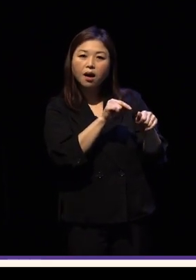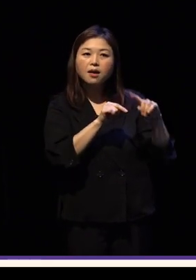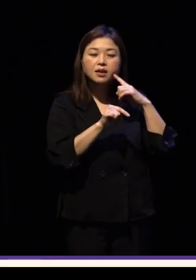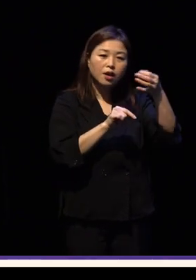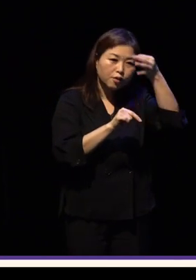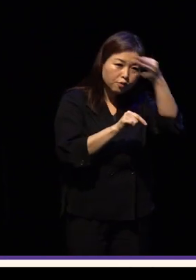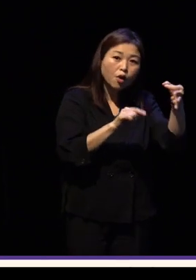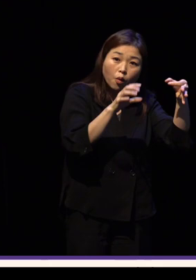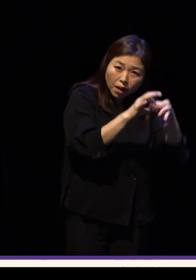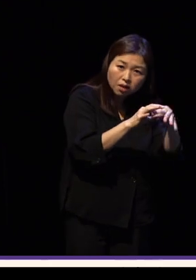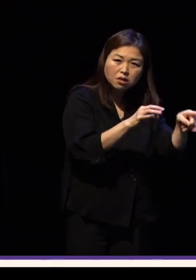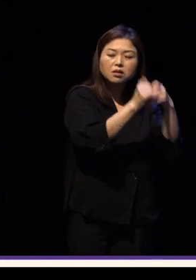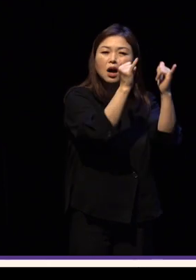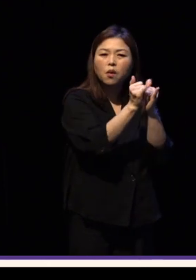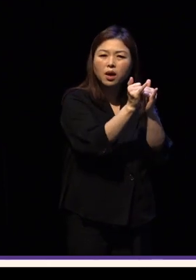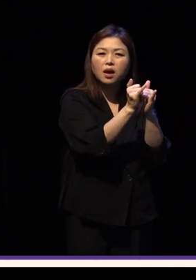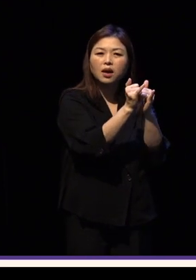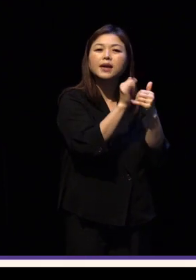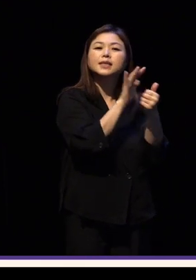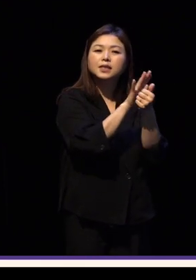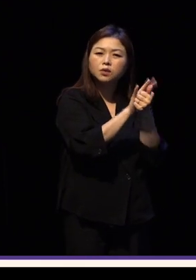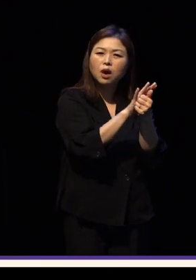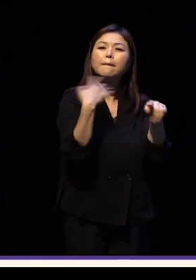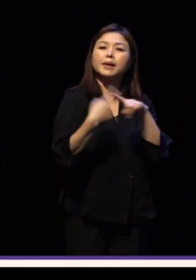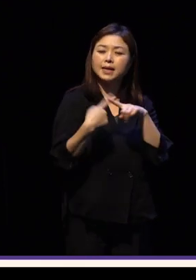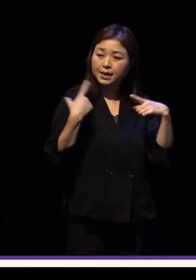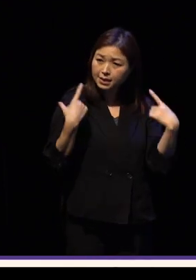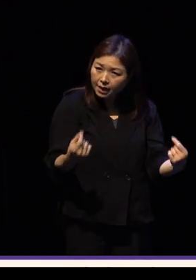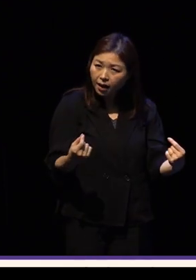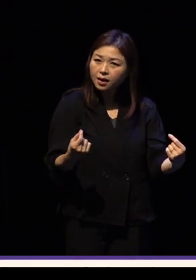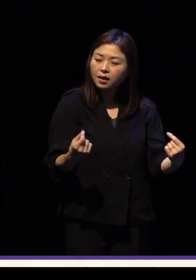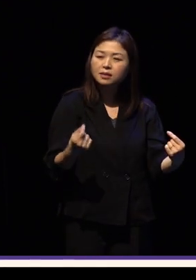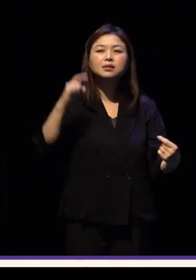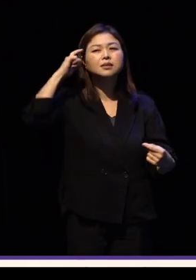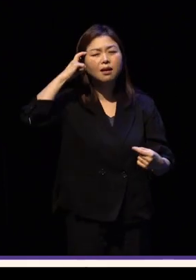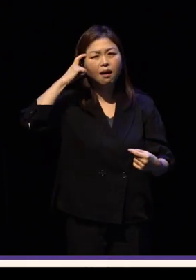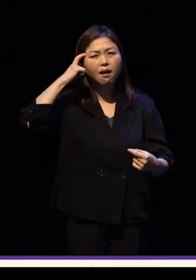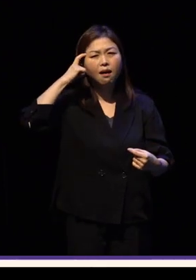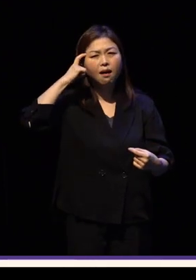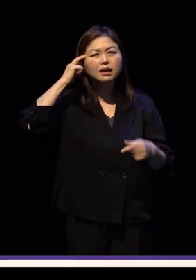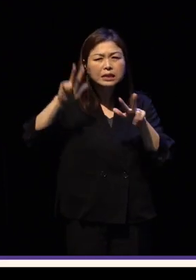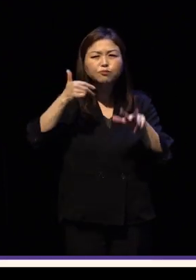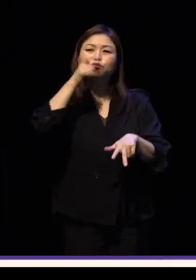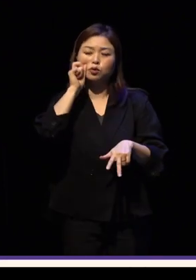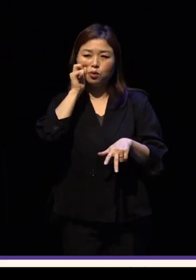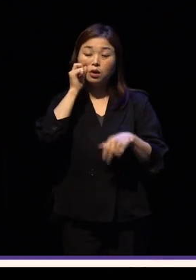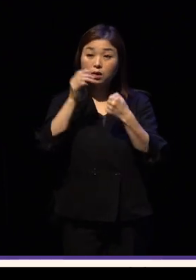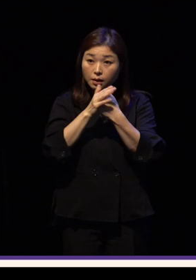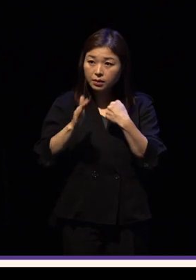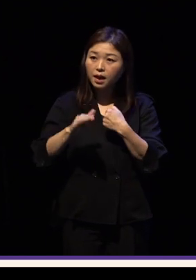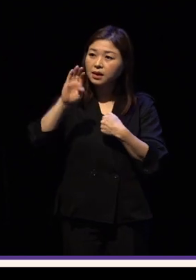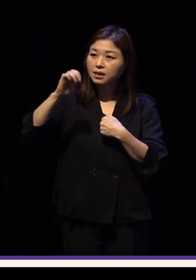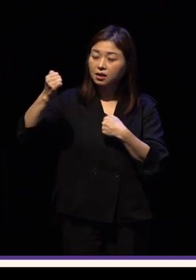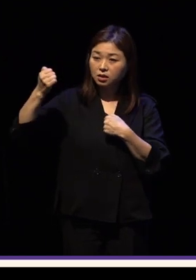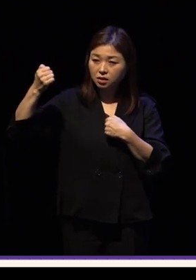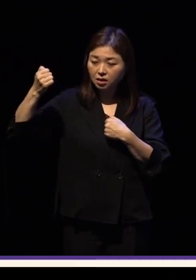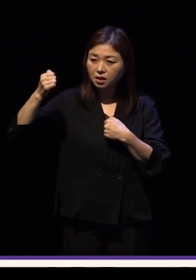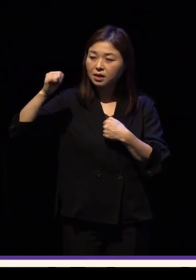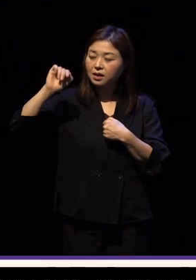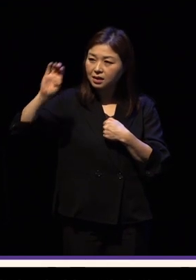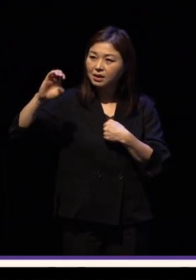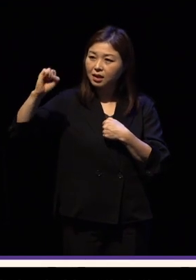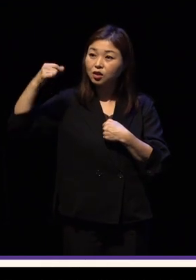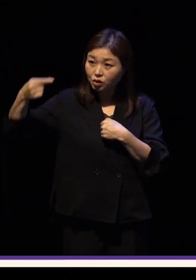잘 안 돼 있더라고요. 그래서 그 부분을 집중적으로 홍보를 하고 그래서 ESG 사업 쪽에 돈들을 이쪽으로 좀